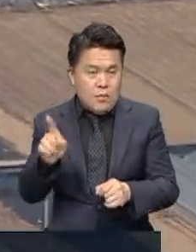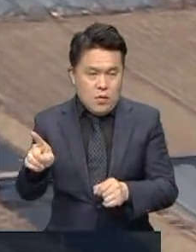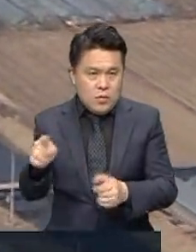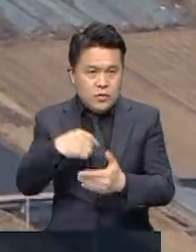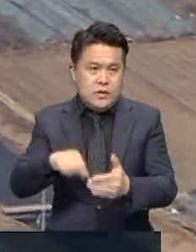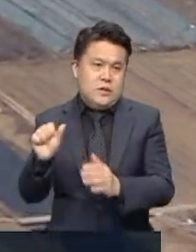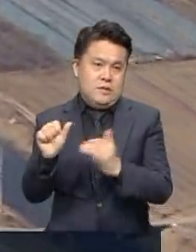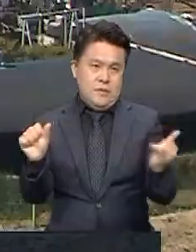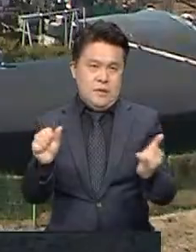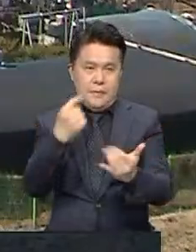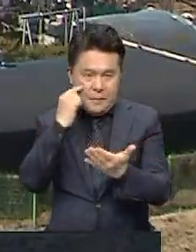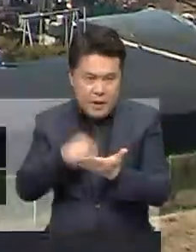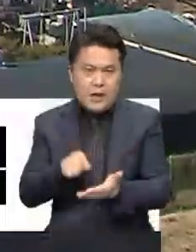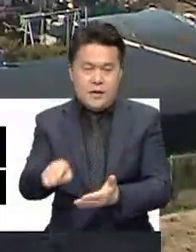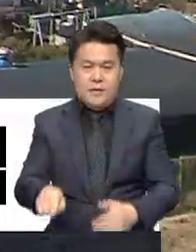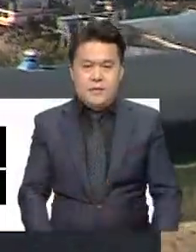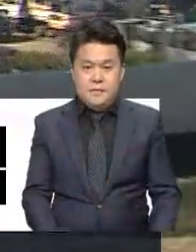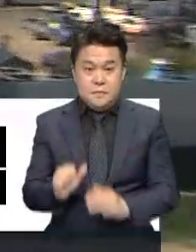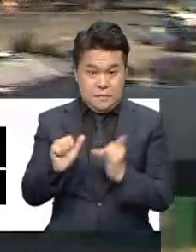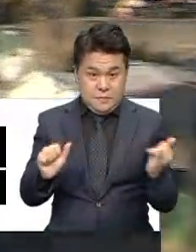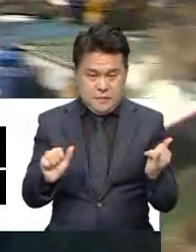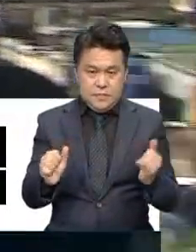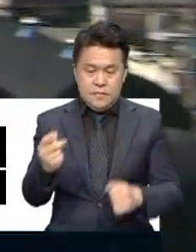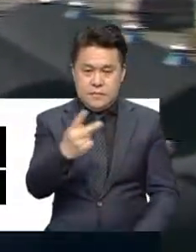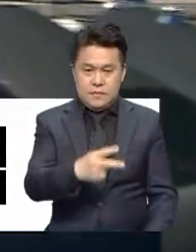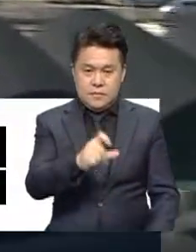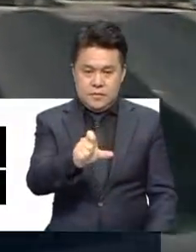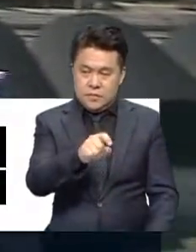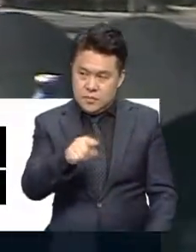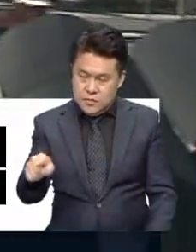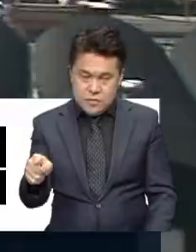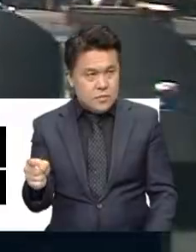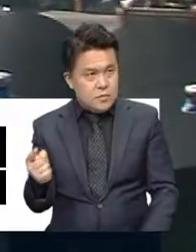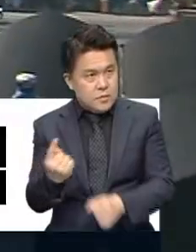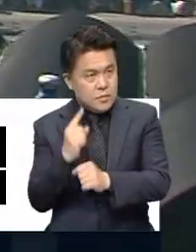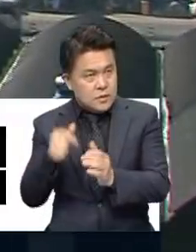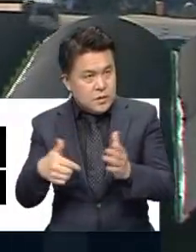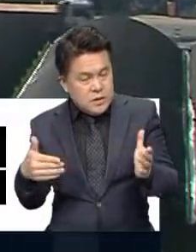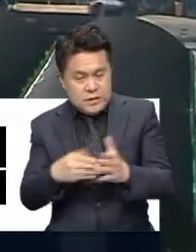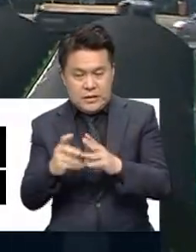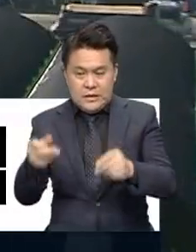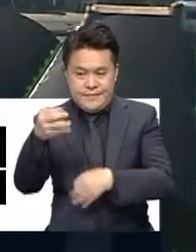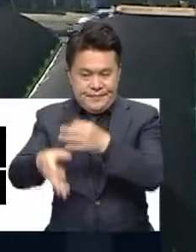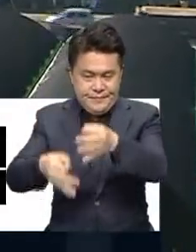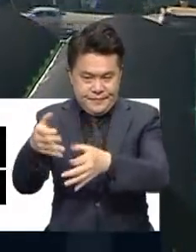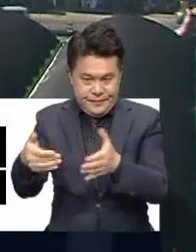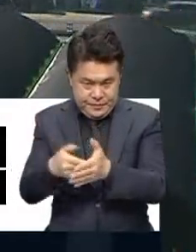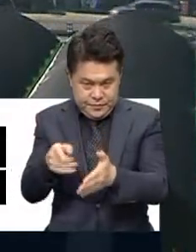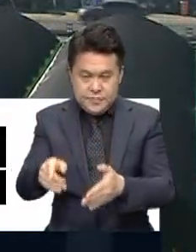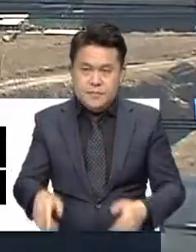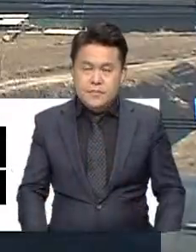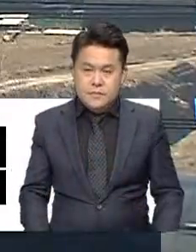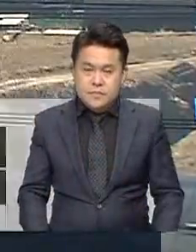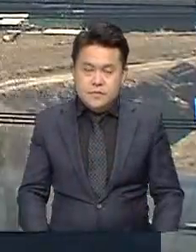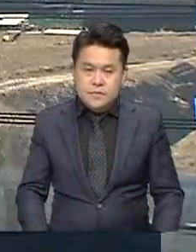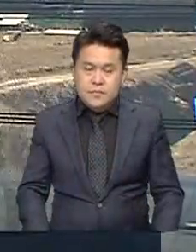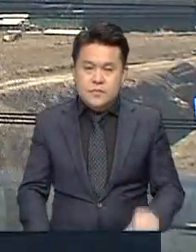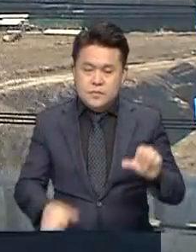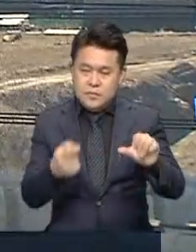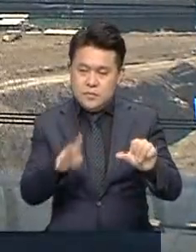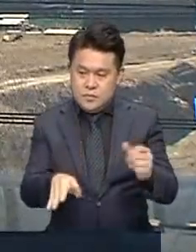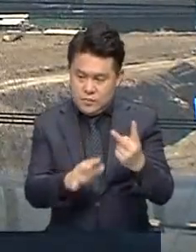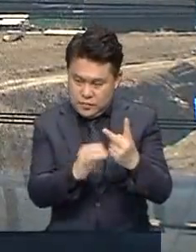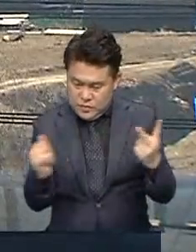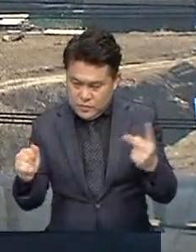확인됐습니다. 이들 5명은 지난 2015년부터 지난해까지 토지를 사들였습니다. 5급 공무원